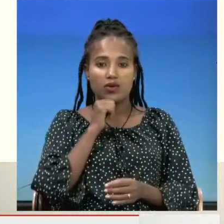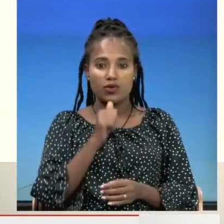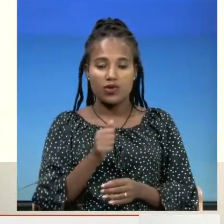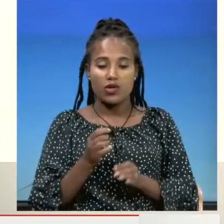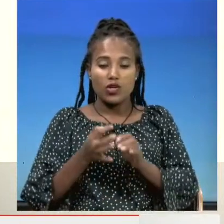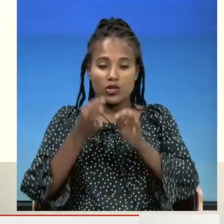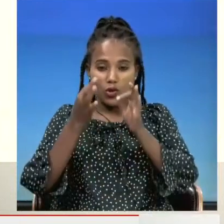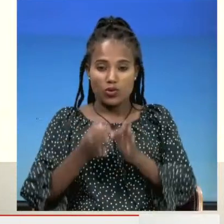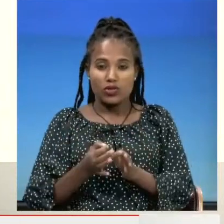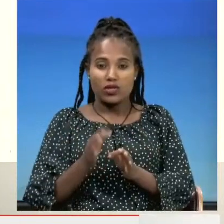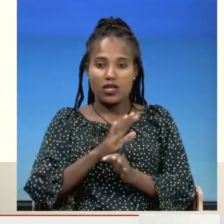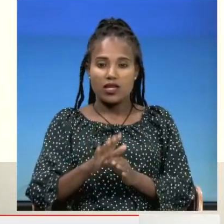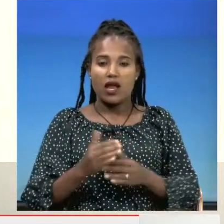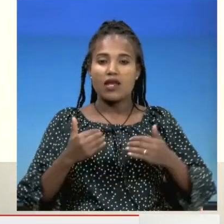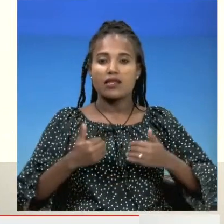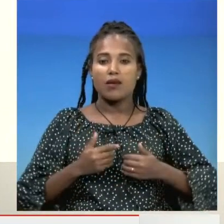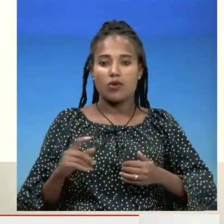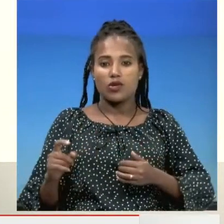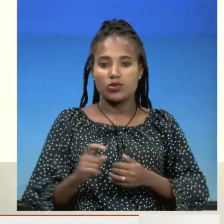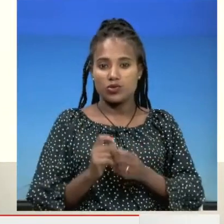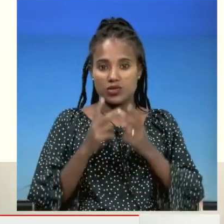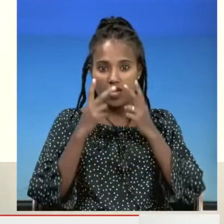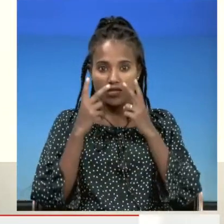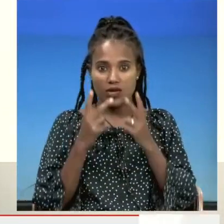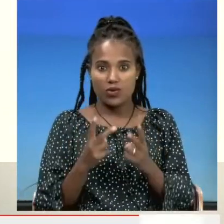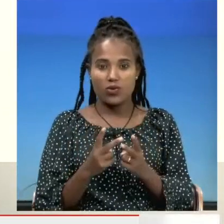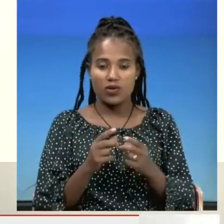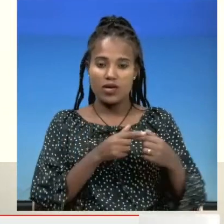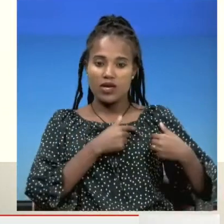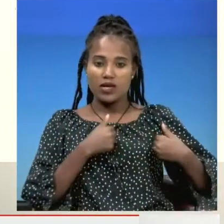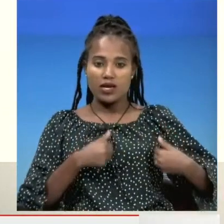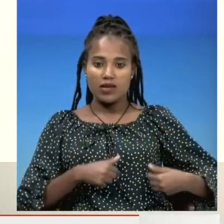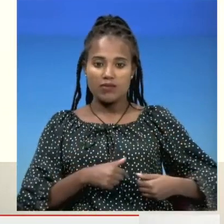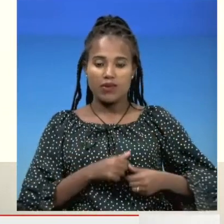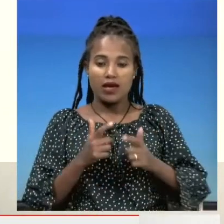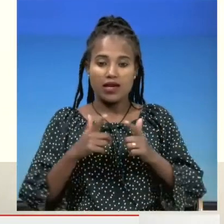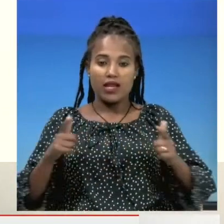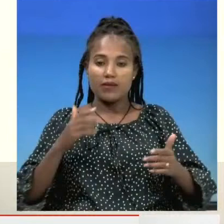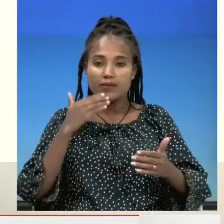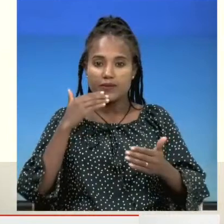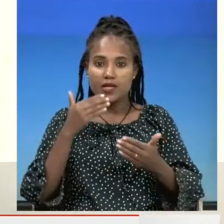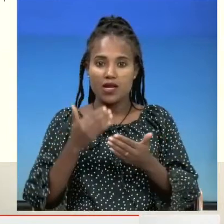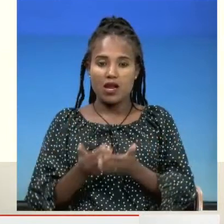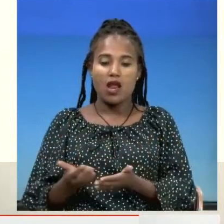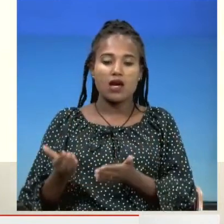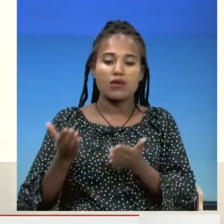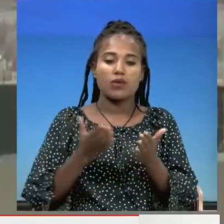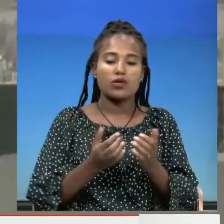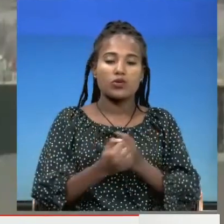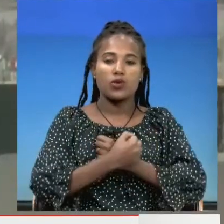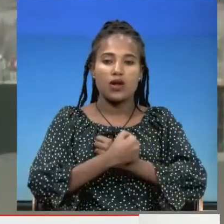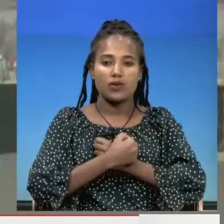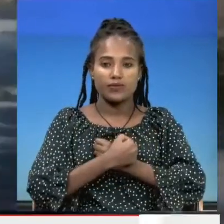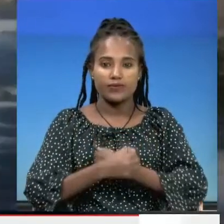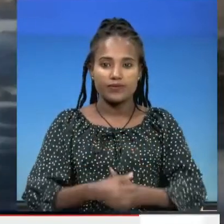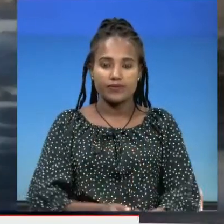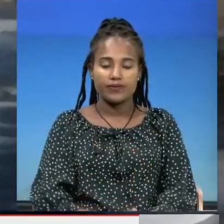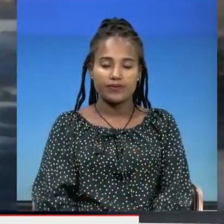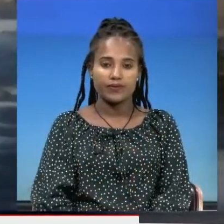የቁርጥ ቀንም አለኝታ መሆናቸውን ስላሳዩ ከልብ ላቅ ያለ ምስጋና ላቀርብላቸው ወዳለሁ።